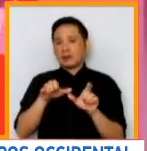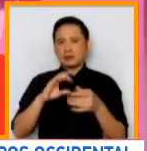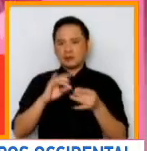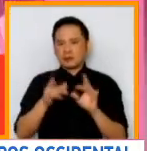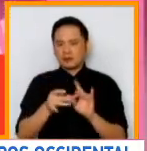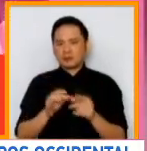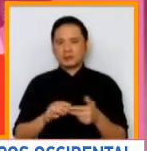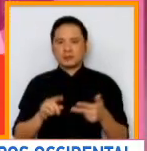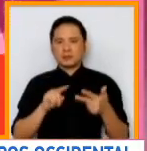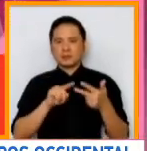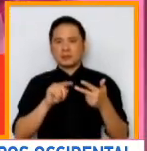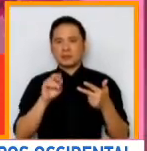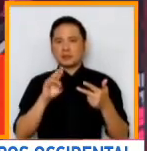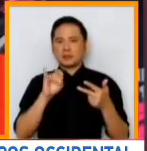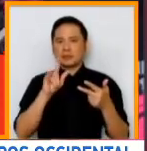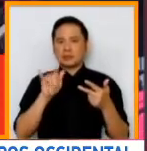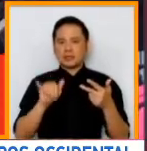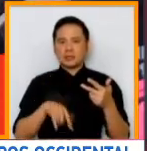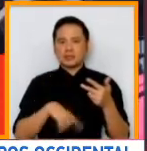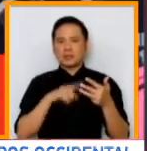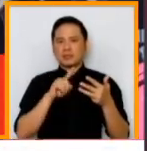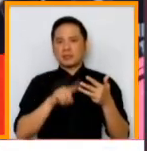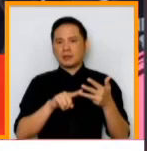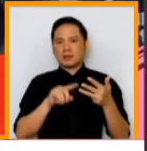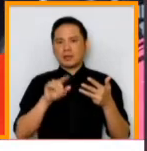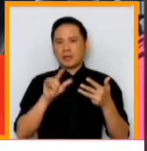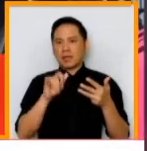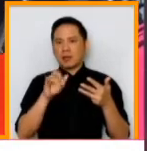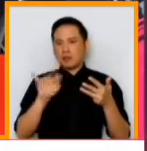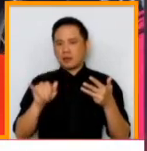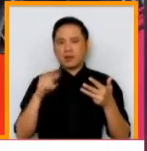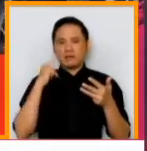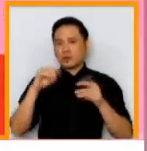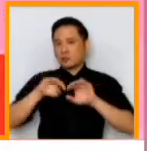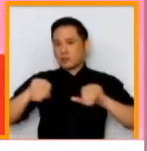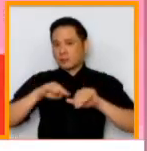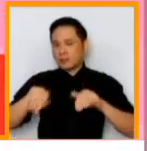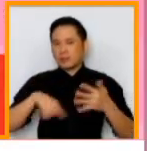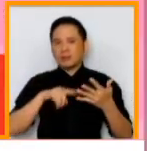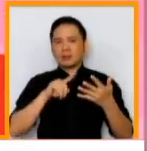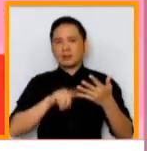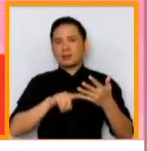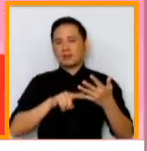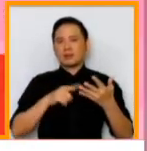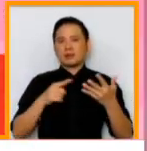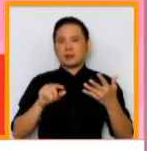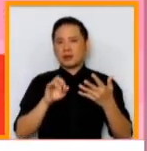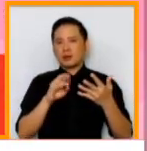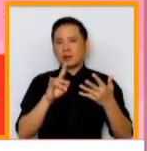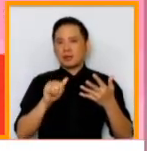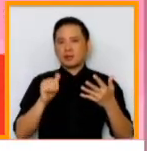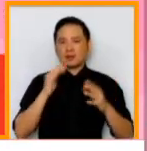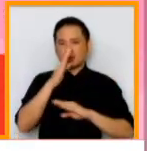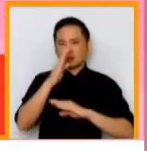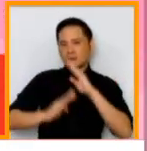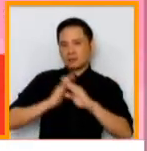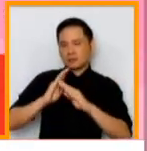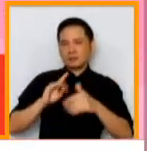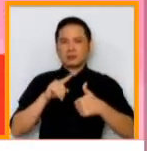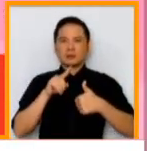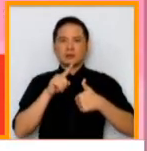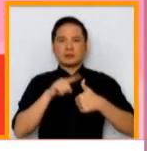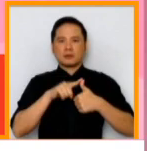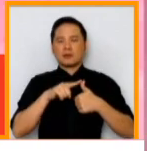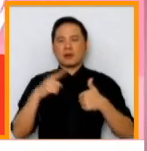Gary Behino sa para-swimming, Alain Ganapin sa para-taekwondo at Achelle Guion sa